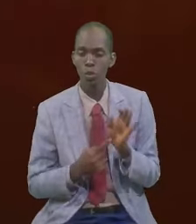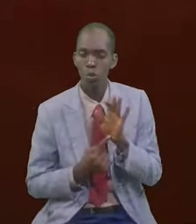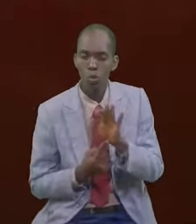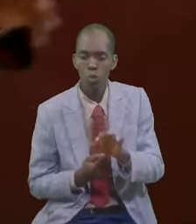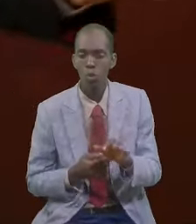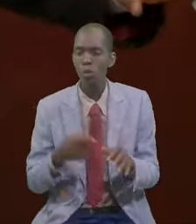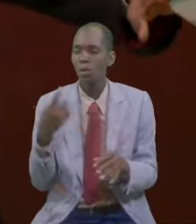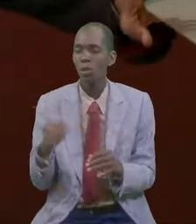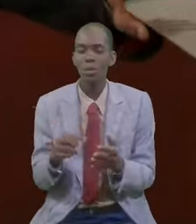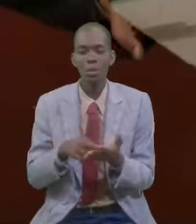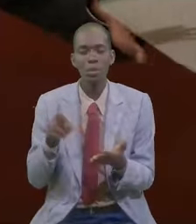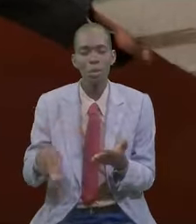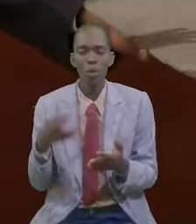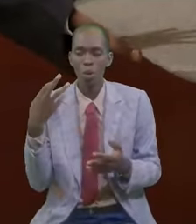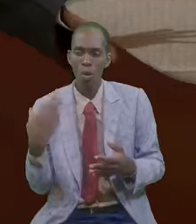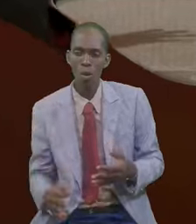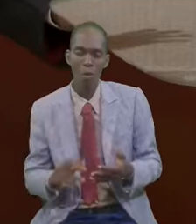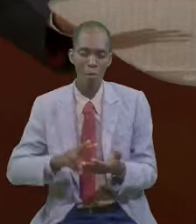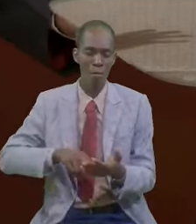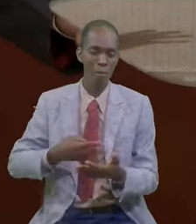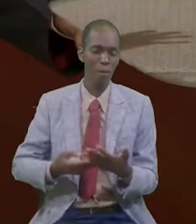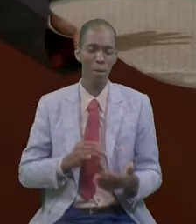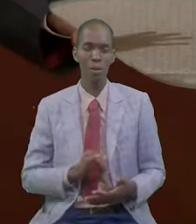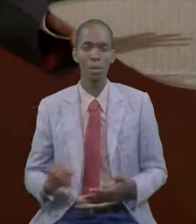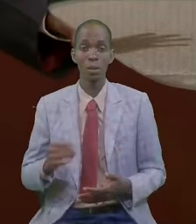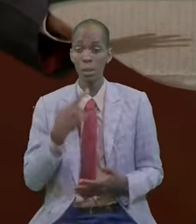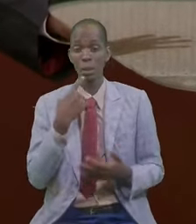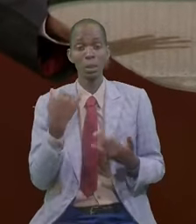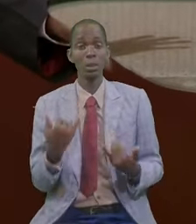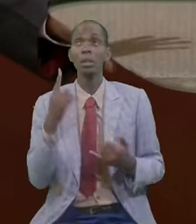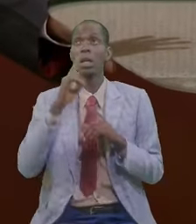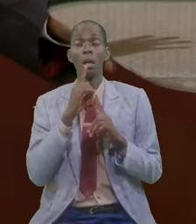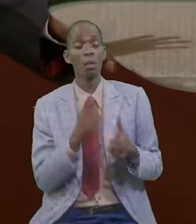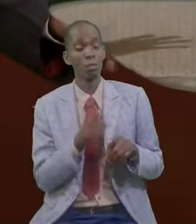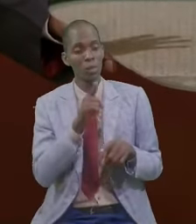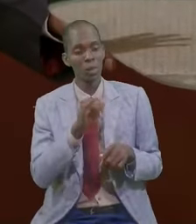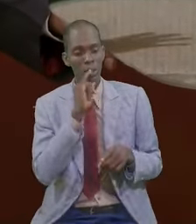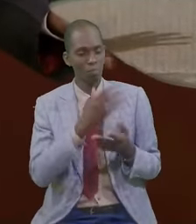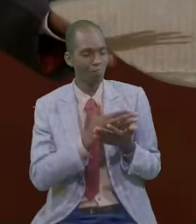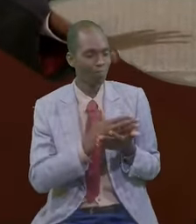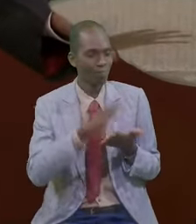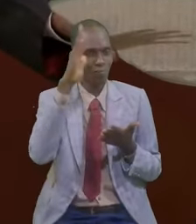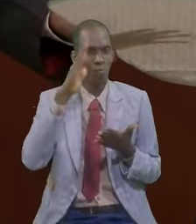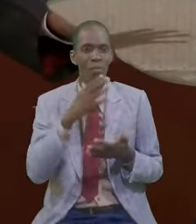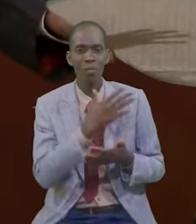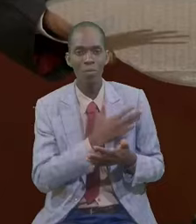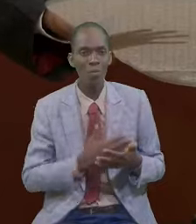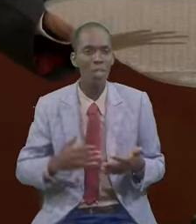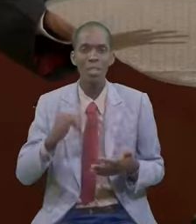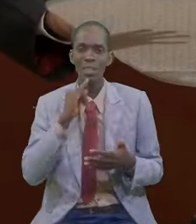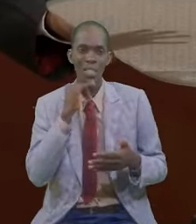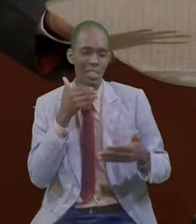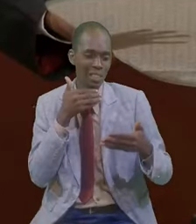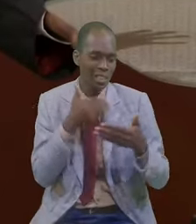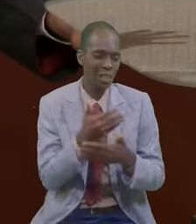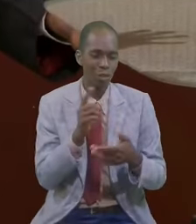la dépravation, c'est dit, elle est réprouvée et prête d'être maudite. Et on